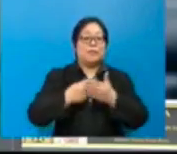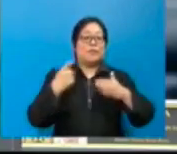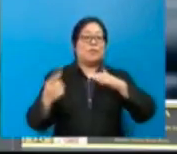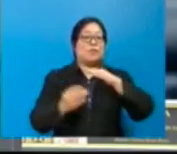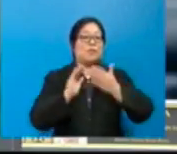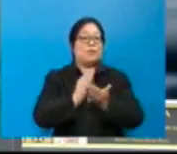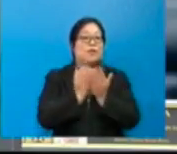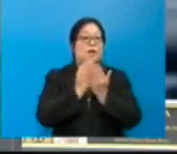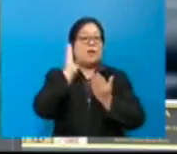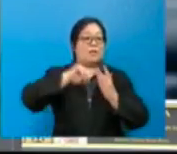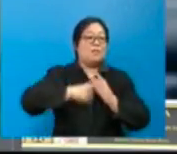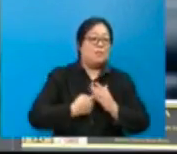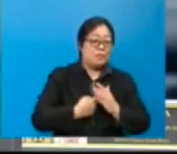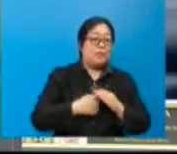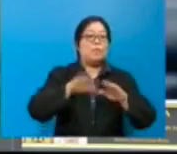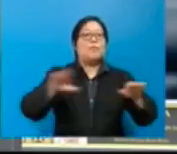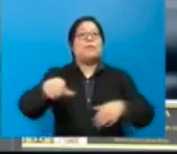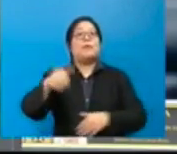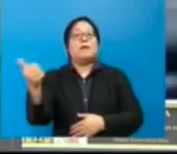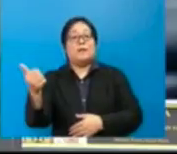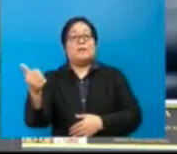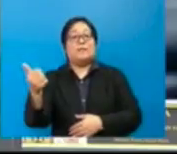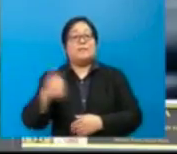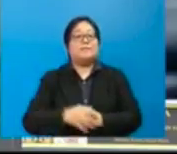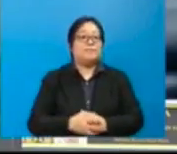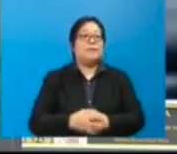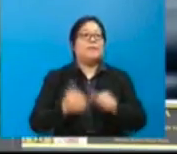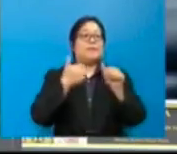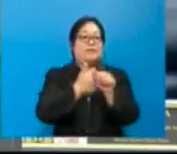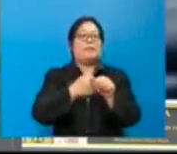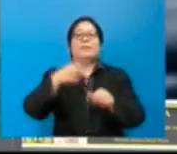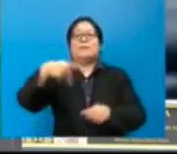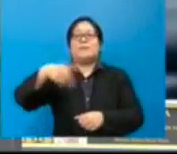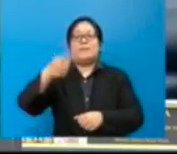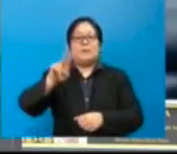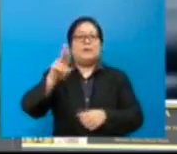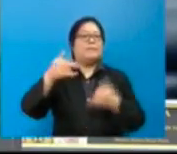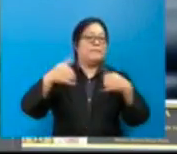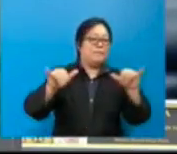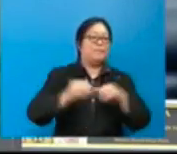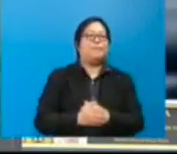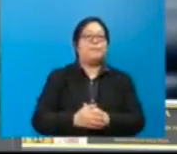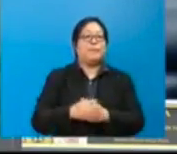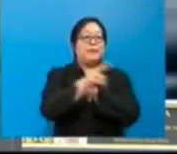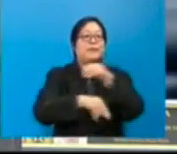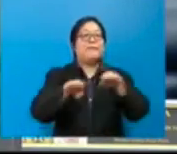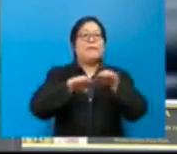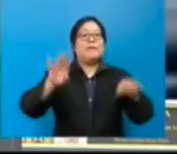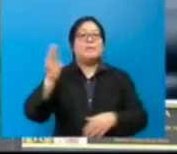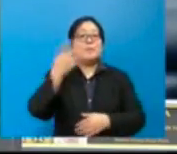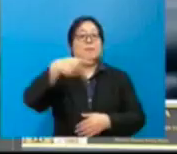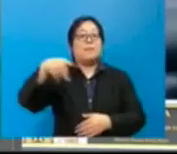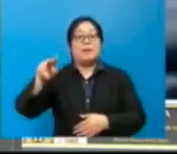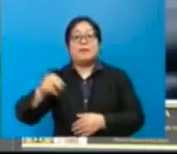akan mula beroperasi. Murid lain akan mengikuti PDPR. Bagi negeri fasa 4